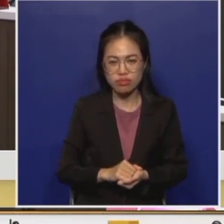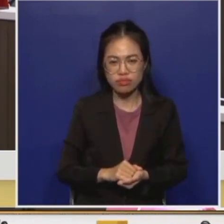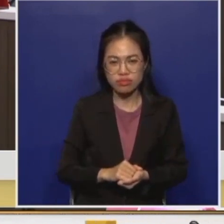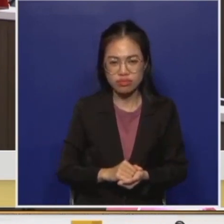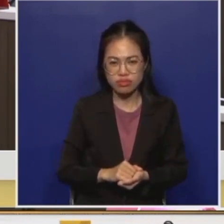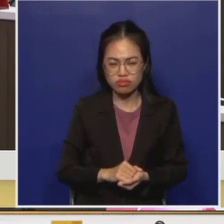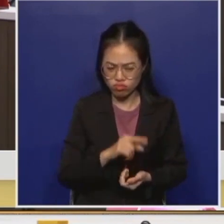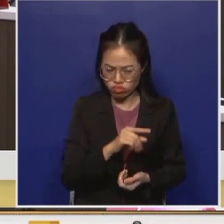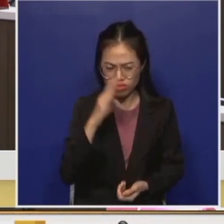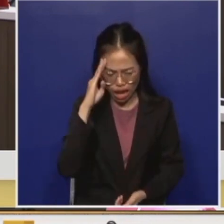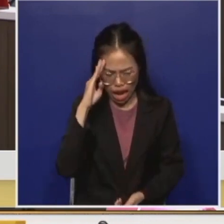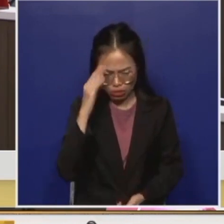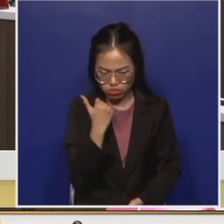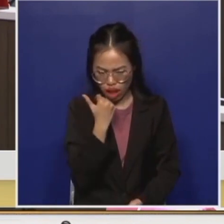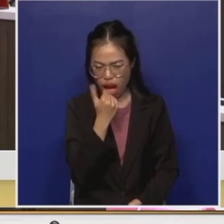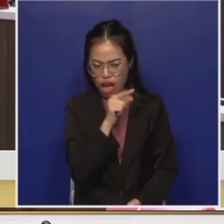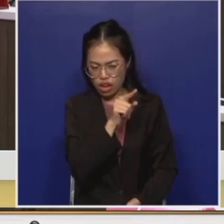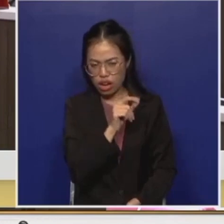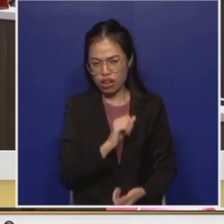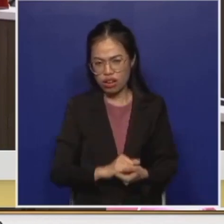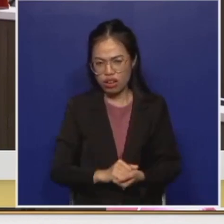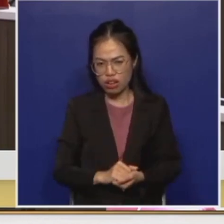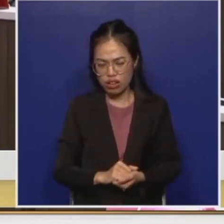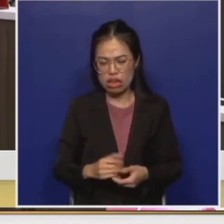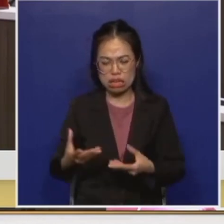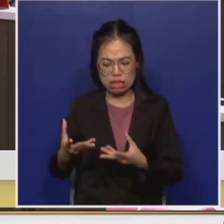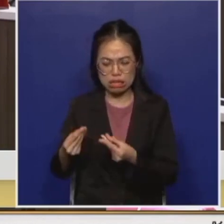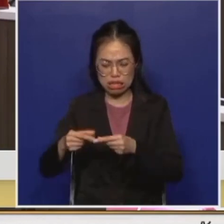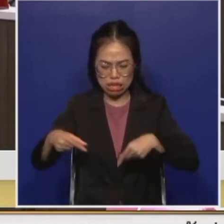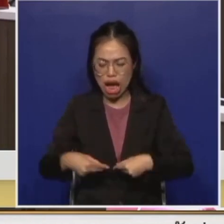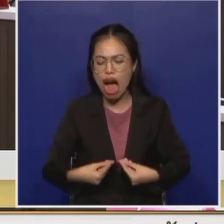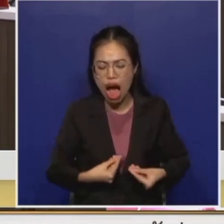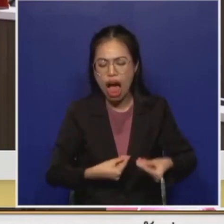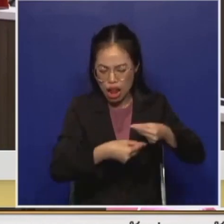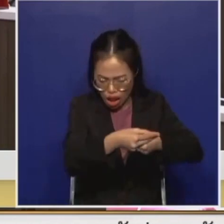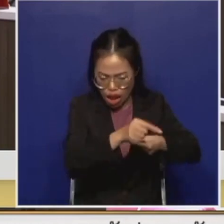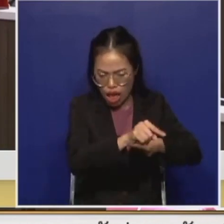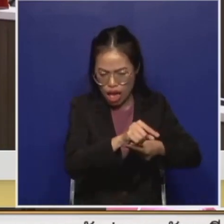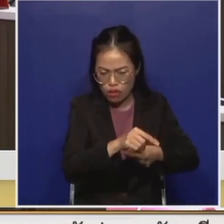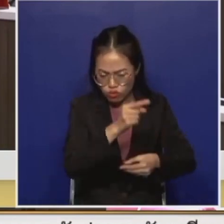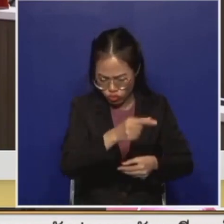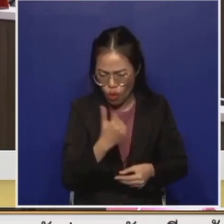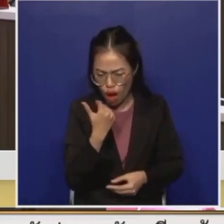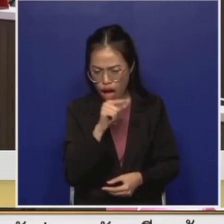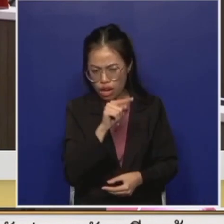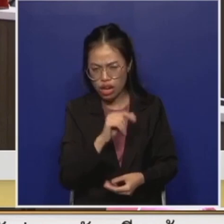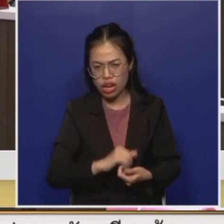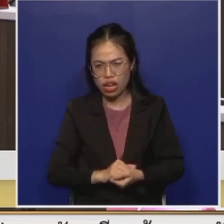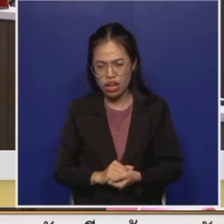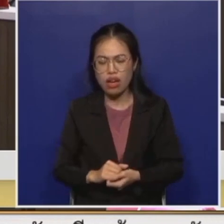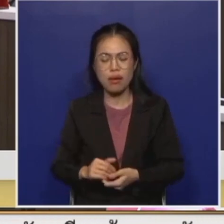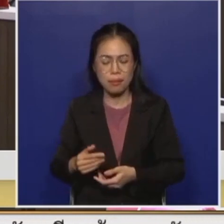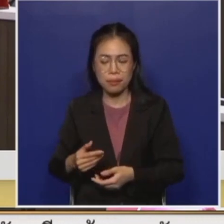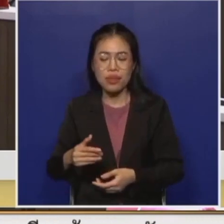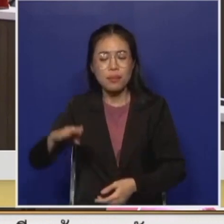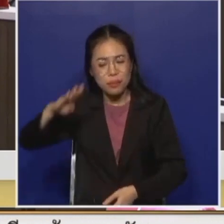ชายชาถหารน่จะอายนะทํดัครับยอมเสยแนดนนะทํดันชายชาตถหารยุกก่อนเขายอมเสียเลือเนื้อเพ